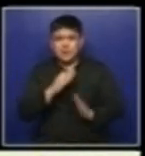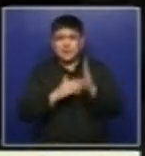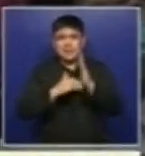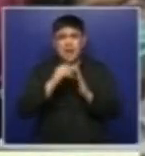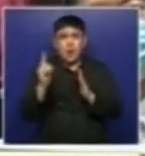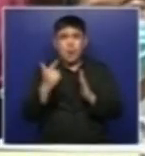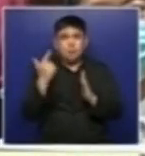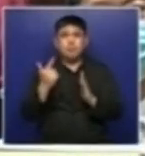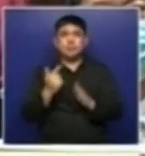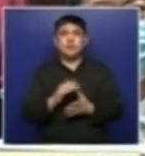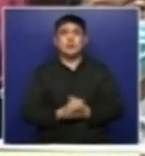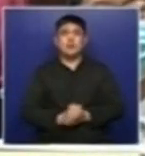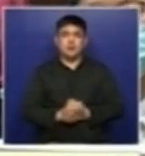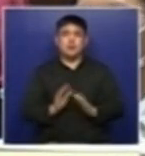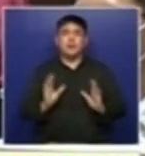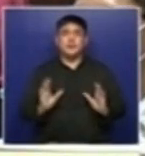ยะ